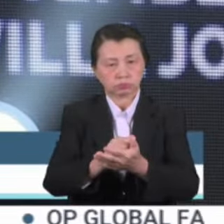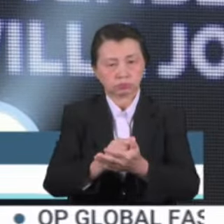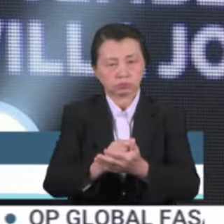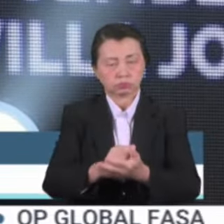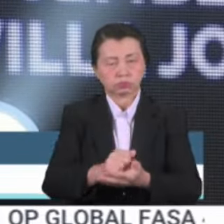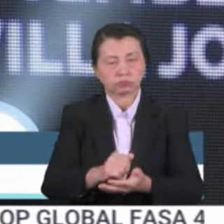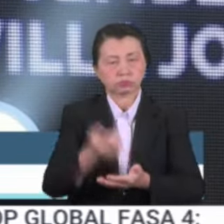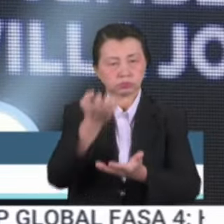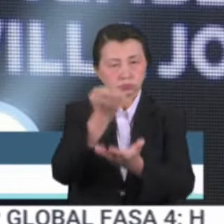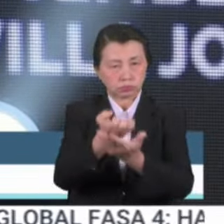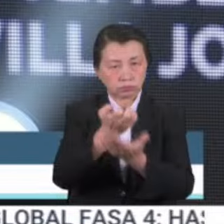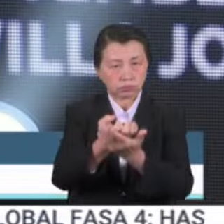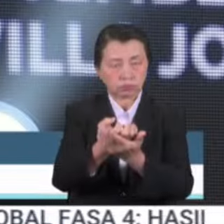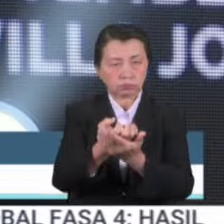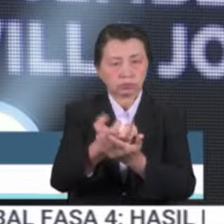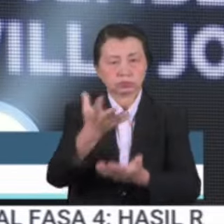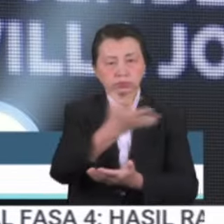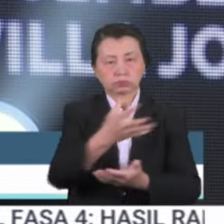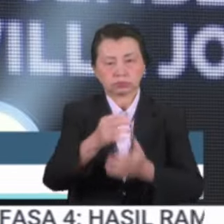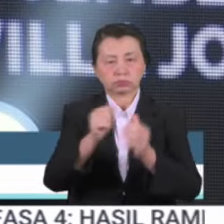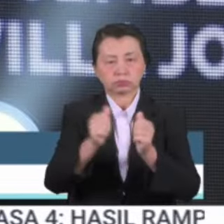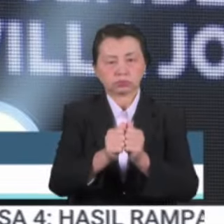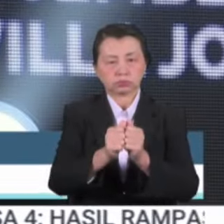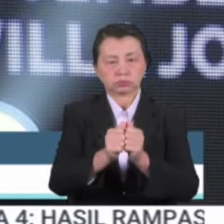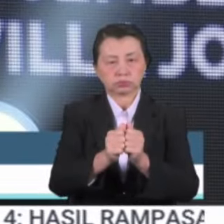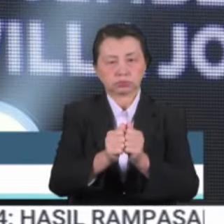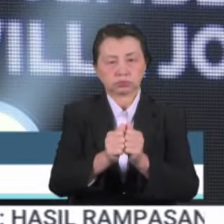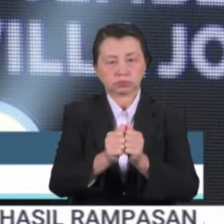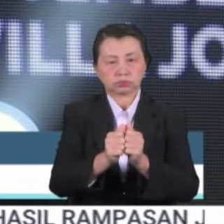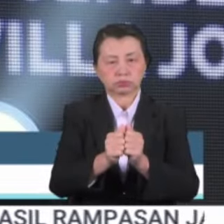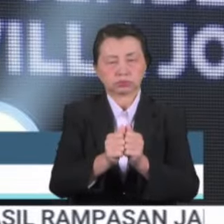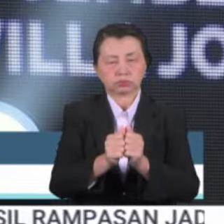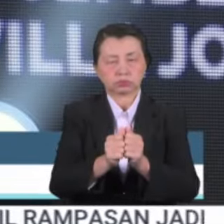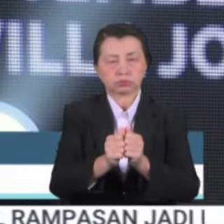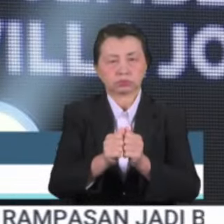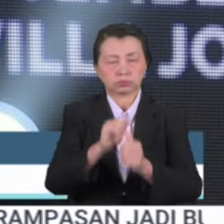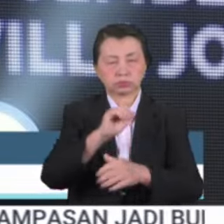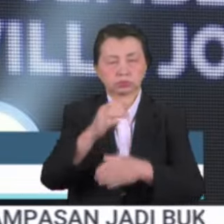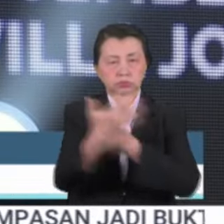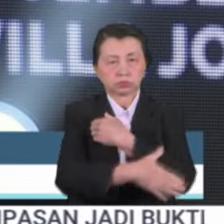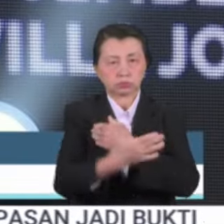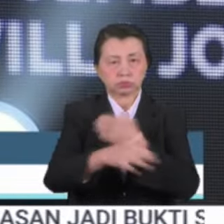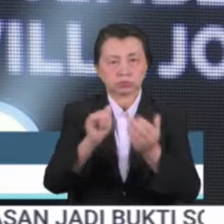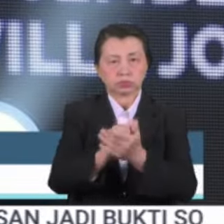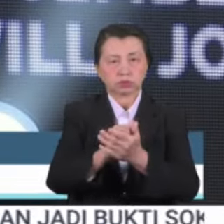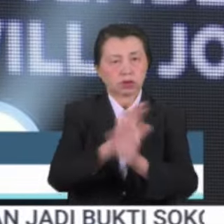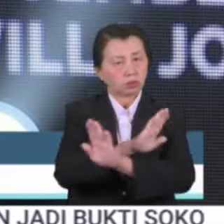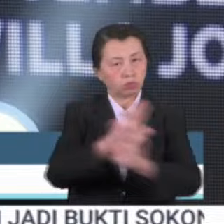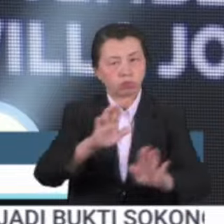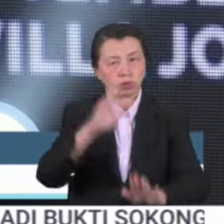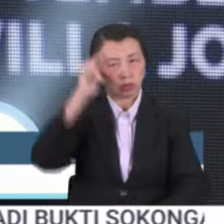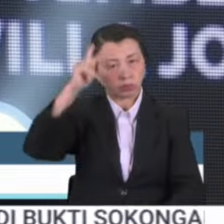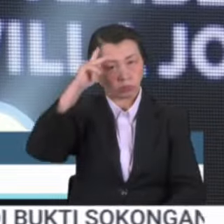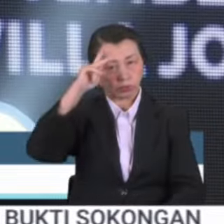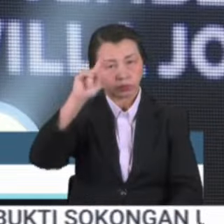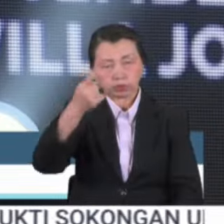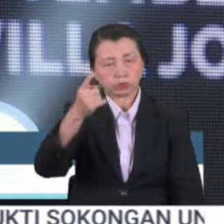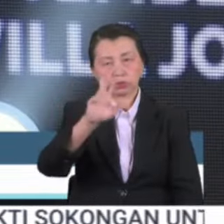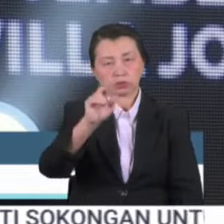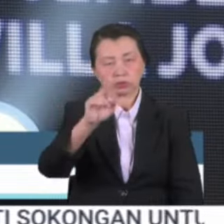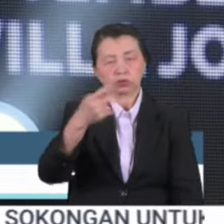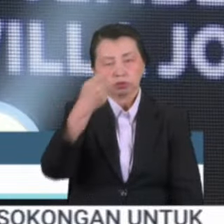konteks ekonomi dengan investment saja, bukan dari segi politik. Sebab kita